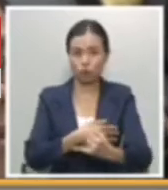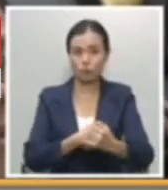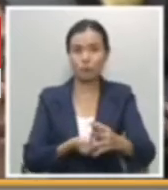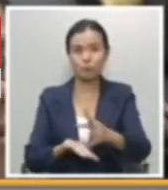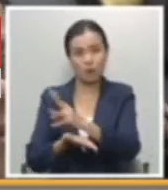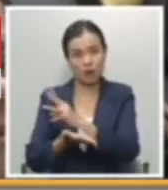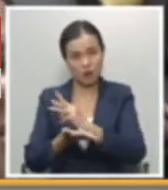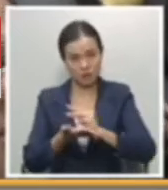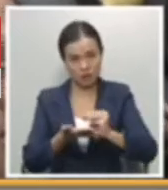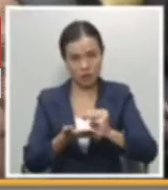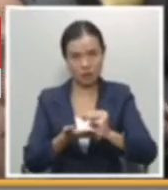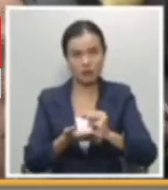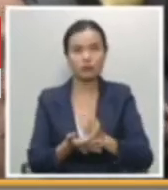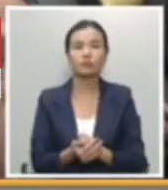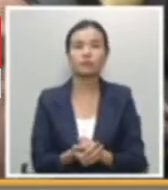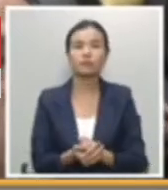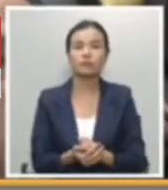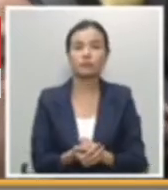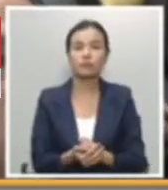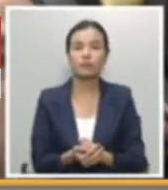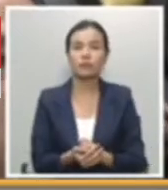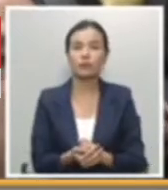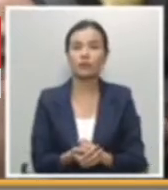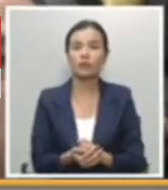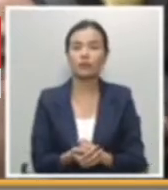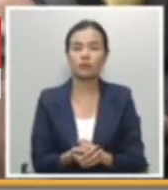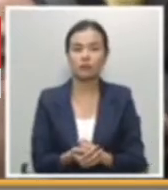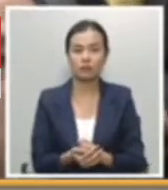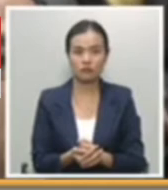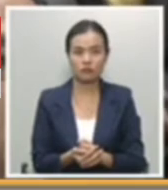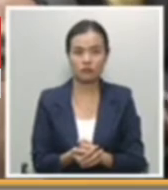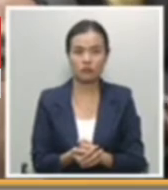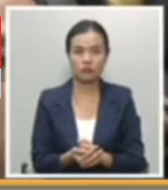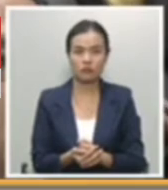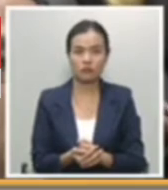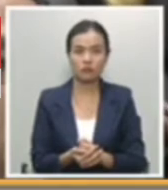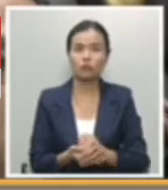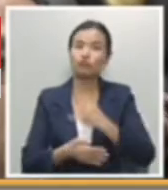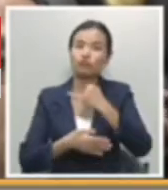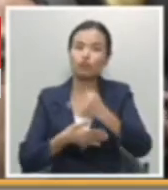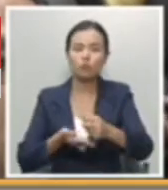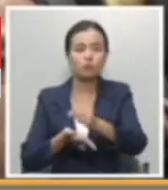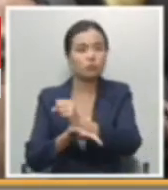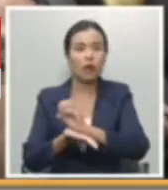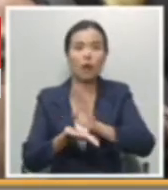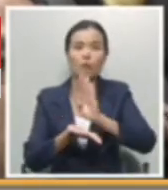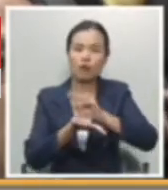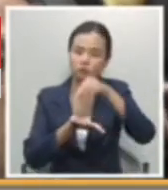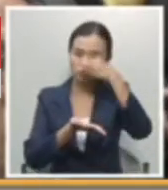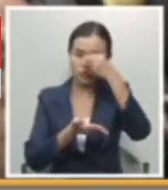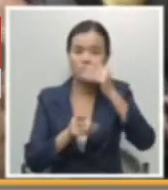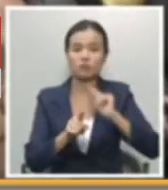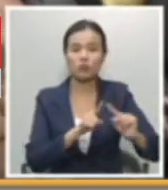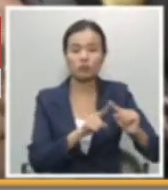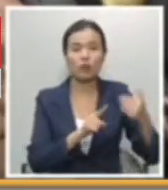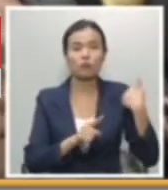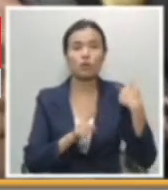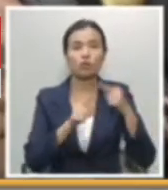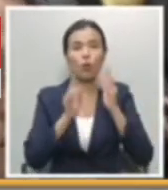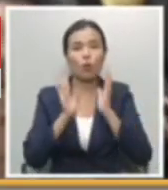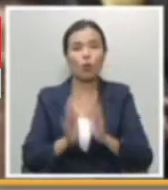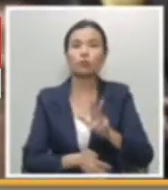วิทยาลัยและจบจากส่วนทุกส่วนของภาคสถาบันต่างๆมีถึง 300,000 ค